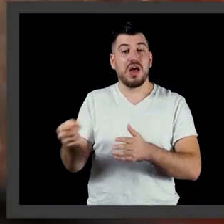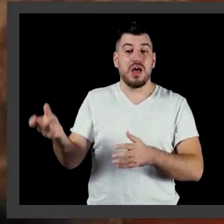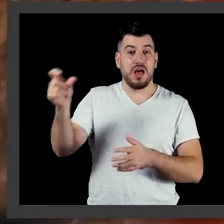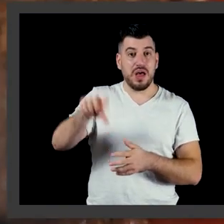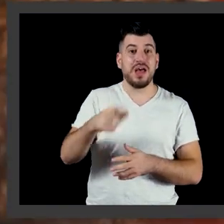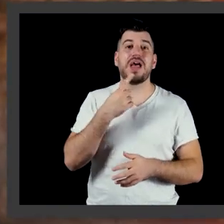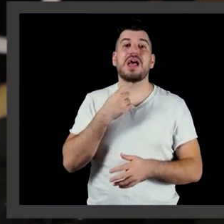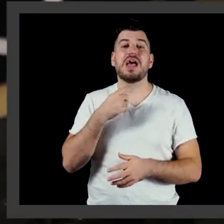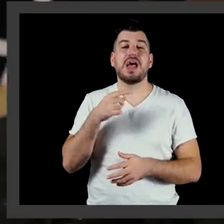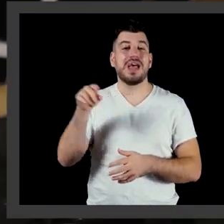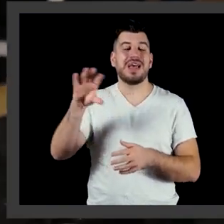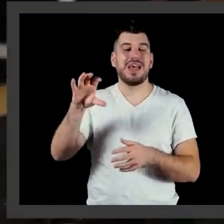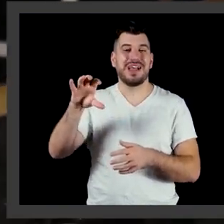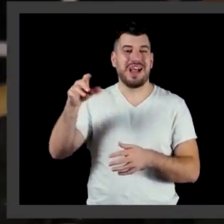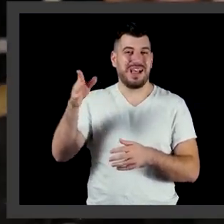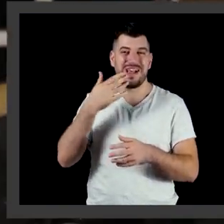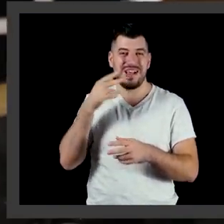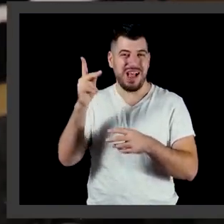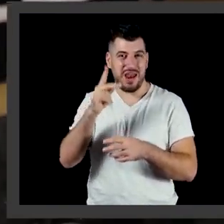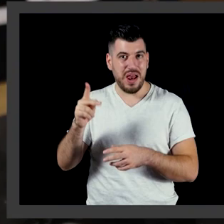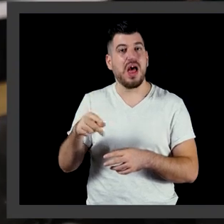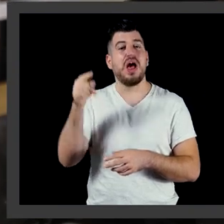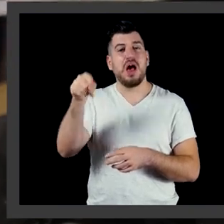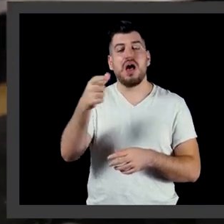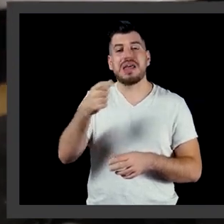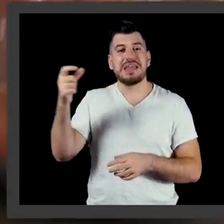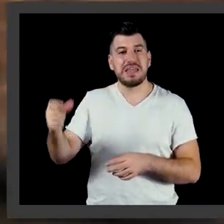2 κύβους βοδινού και 2 φύλλα δάφνης.